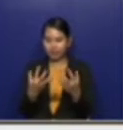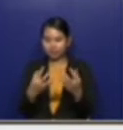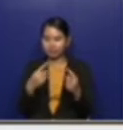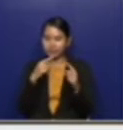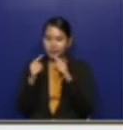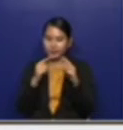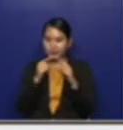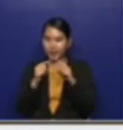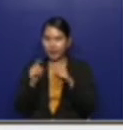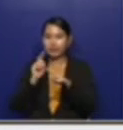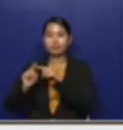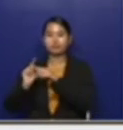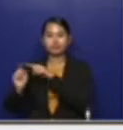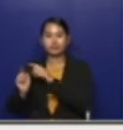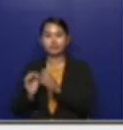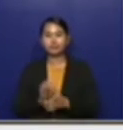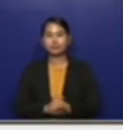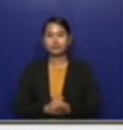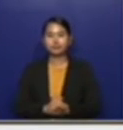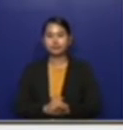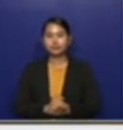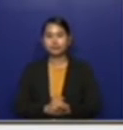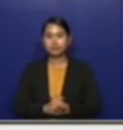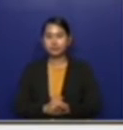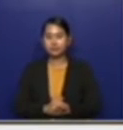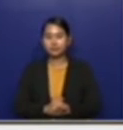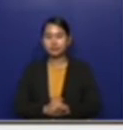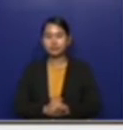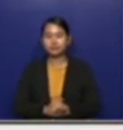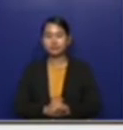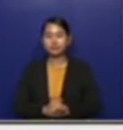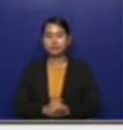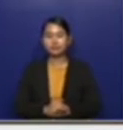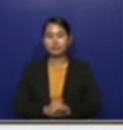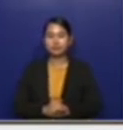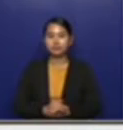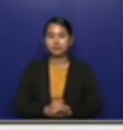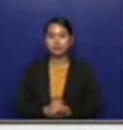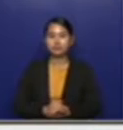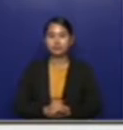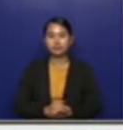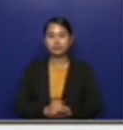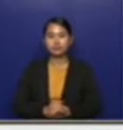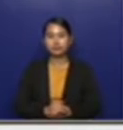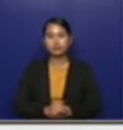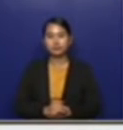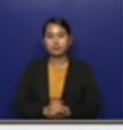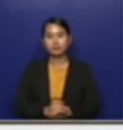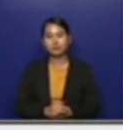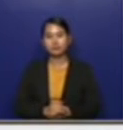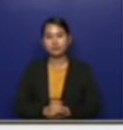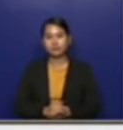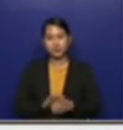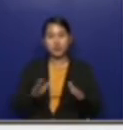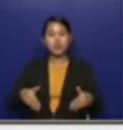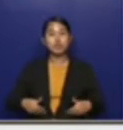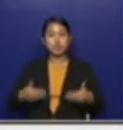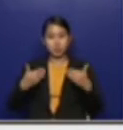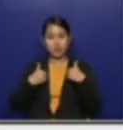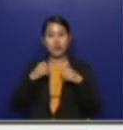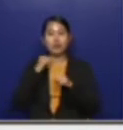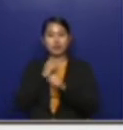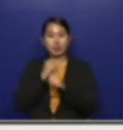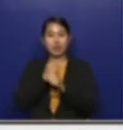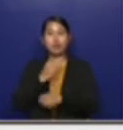าของบ้านเมืองในขณะนี้ท่านประธานที่เคารพครับในชีวิตการทำงานการเมืองของกระผ